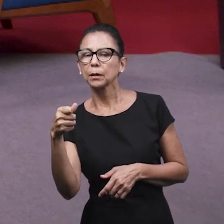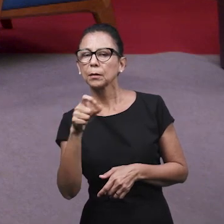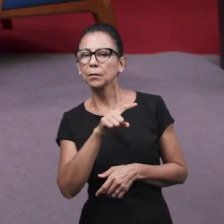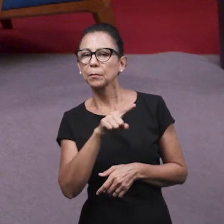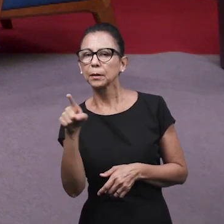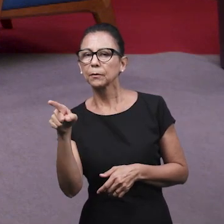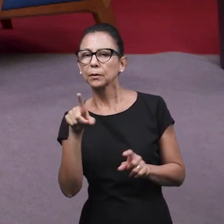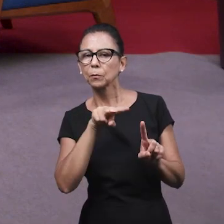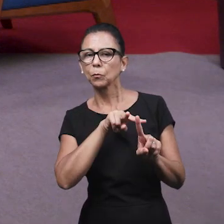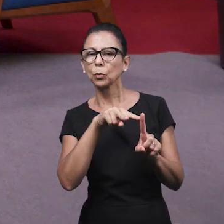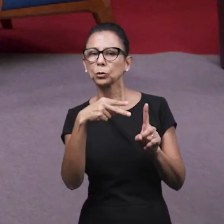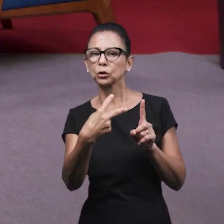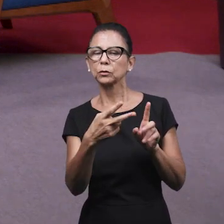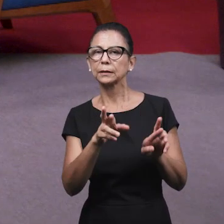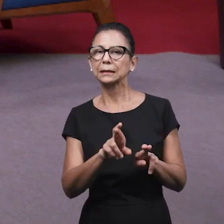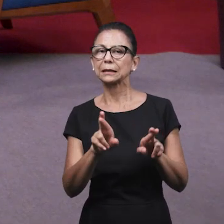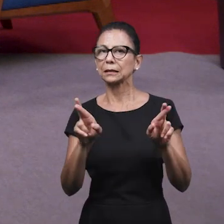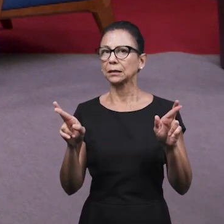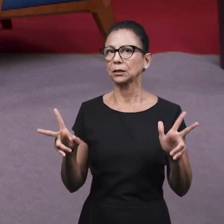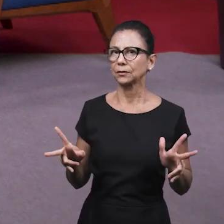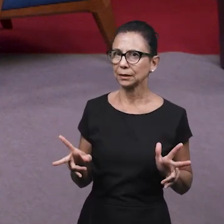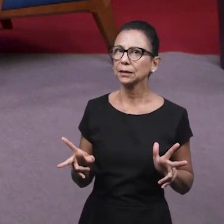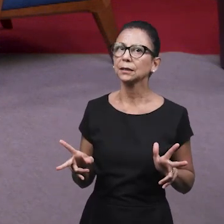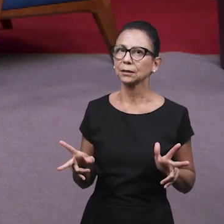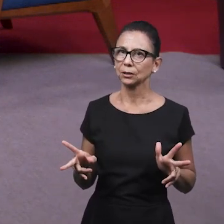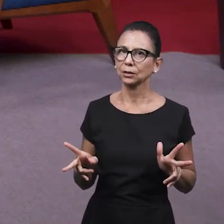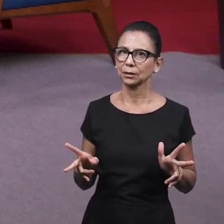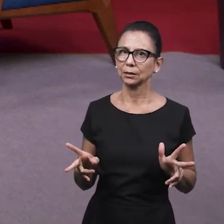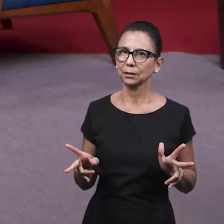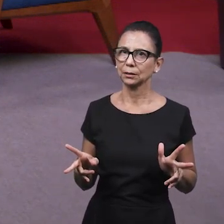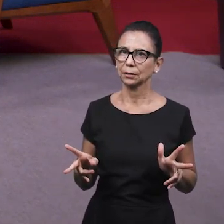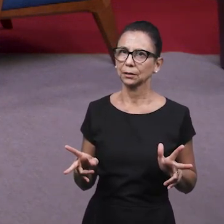de plusieurs regards, de plusieurs